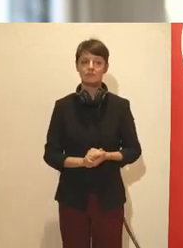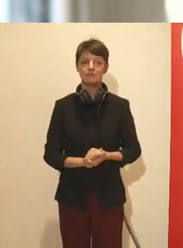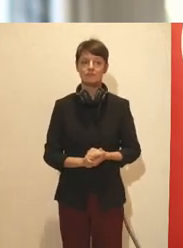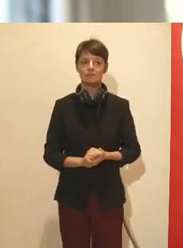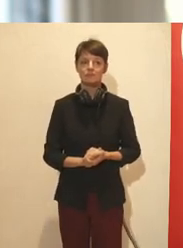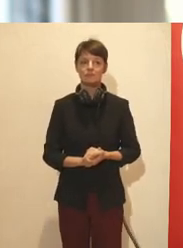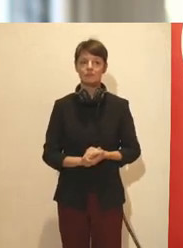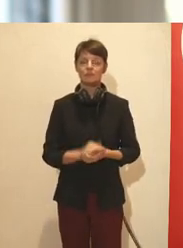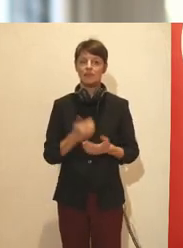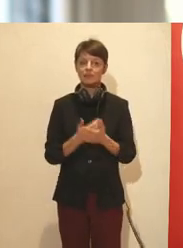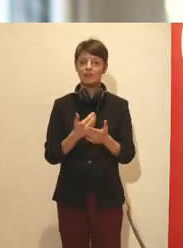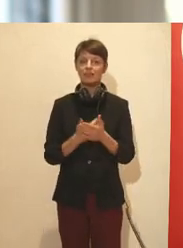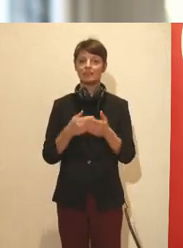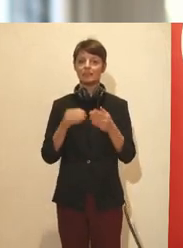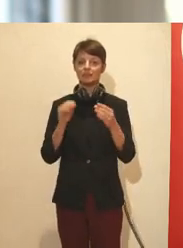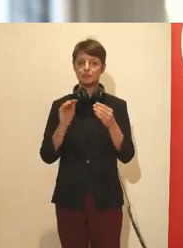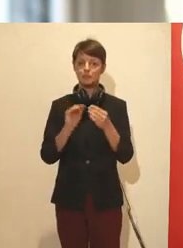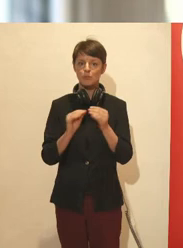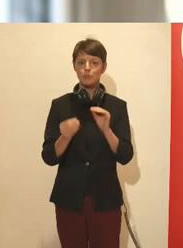ein bisschen diese